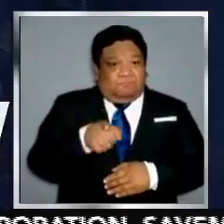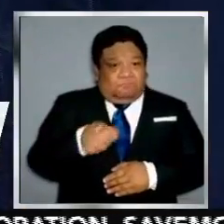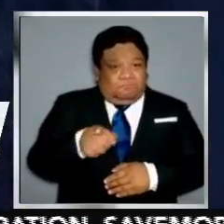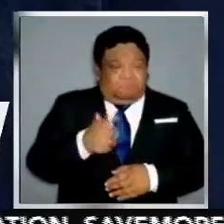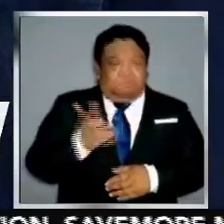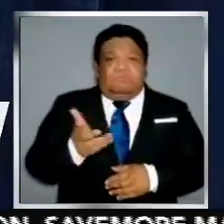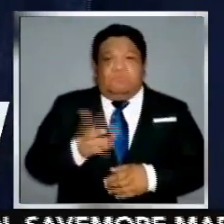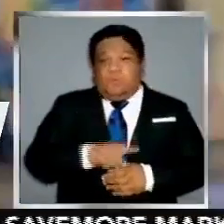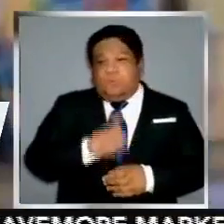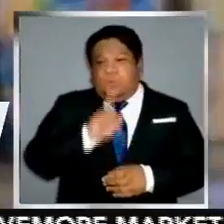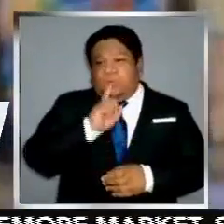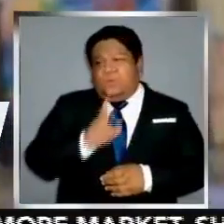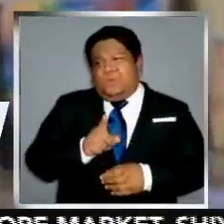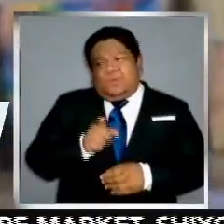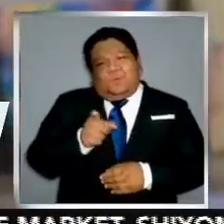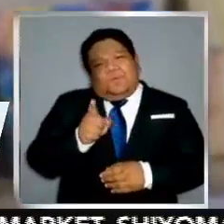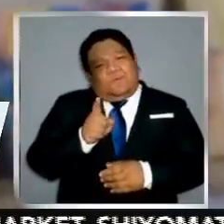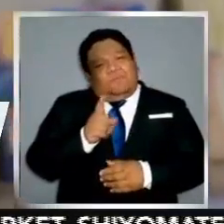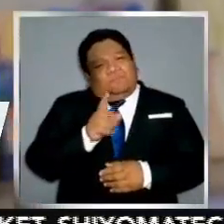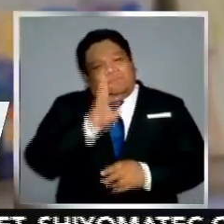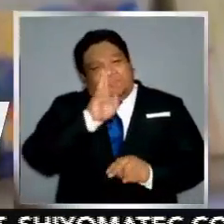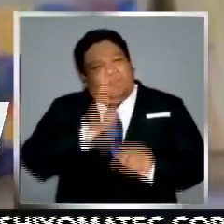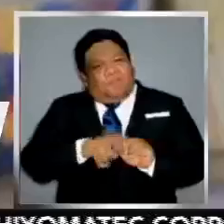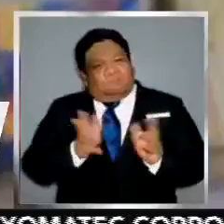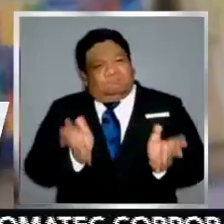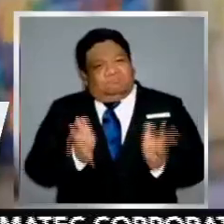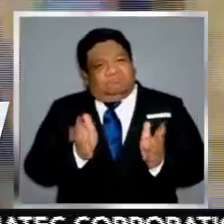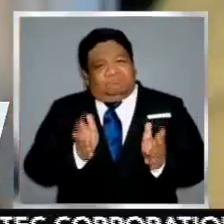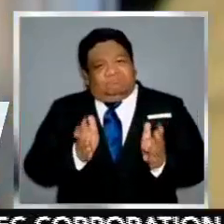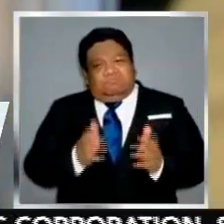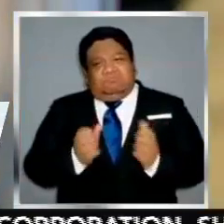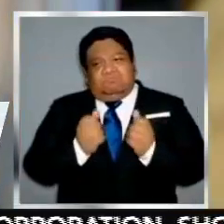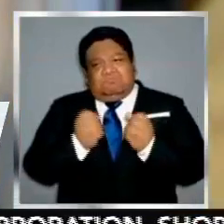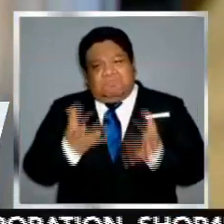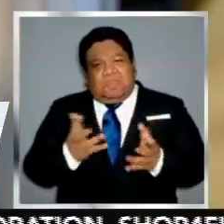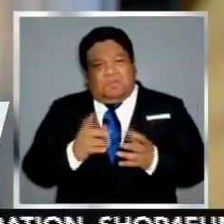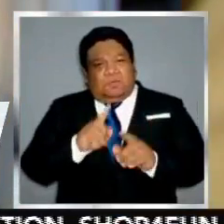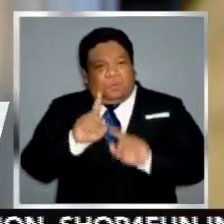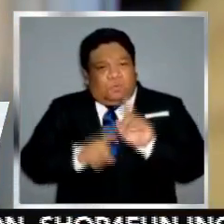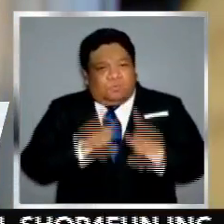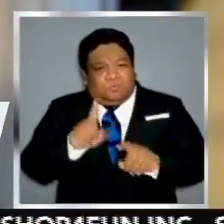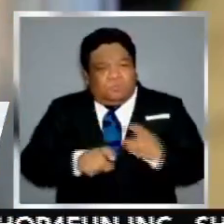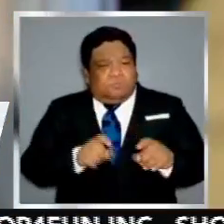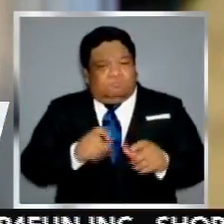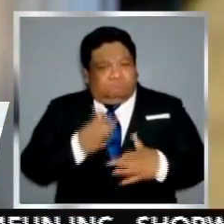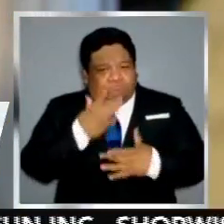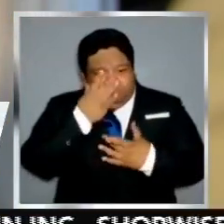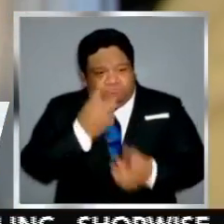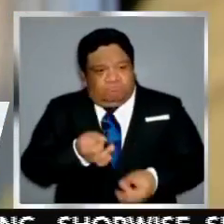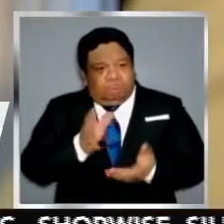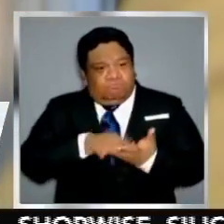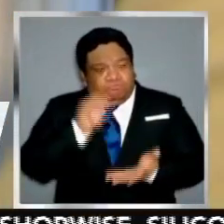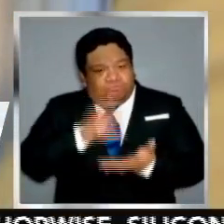he's fun to talk to. Marami siyang questions and he likes to learn. So pareho